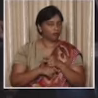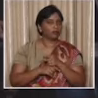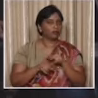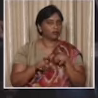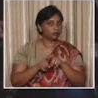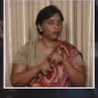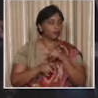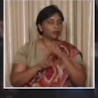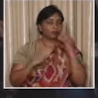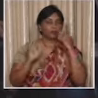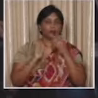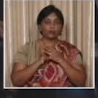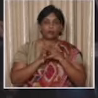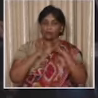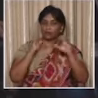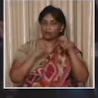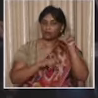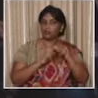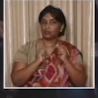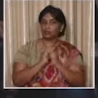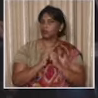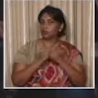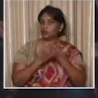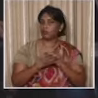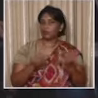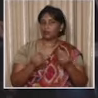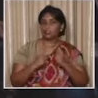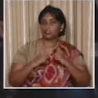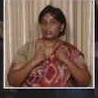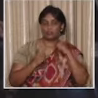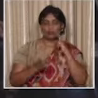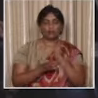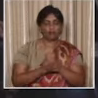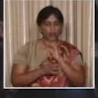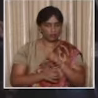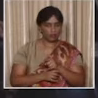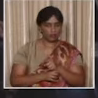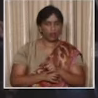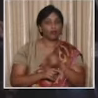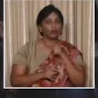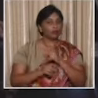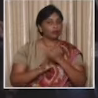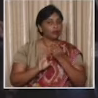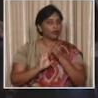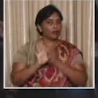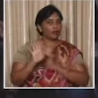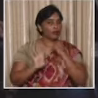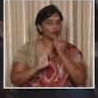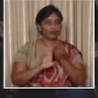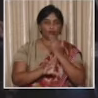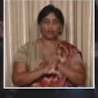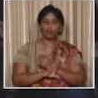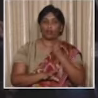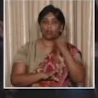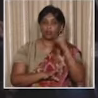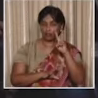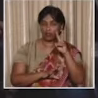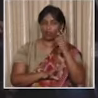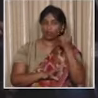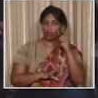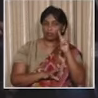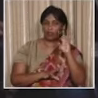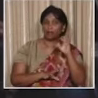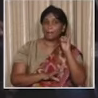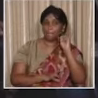ए सेष्टे नियुतु बहु आयगे रकिया नतिवेला जीवत्वेन्न बरि तत्त्वयक् ऐविद मीट अवरुद्धकट कलिन रुपियल दोलहट दहतुनट